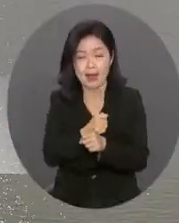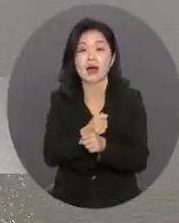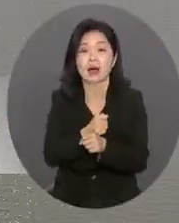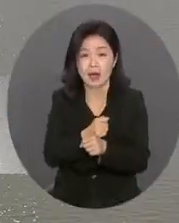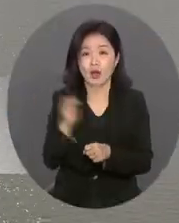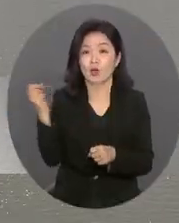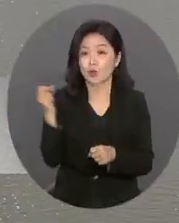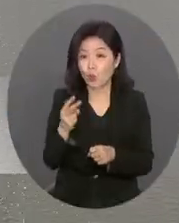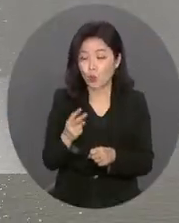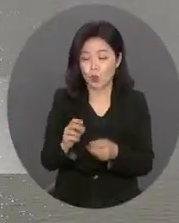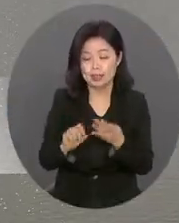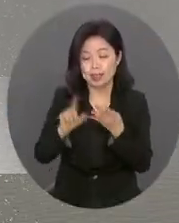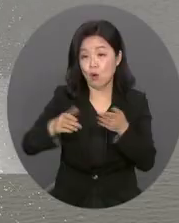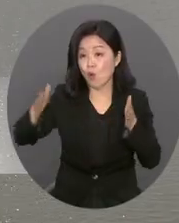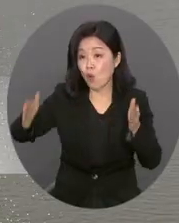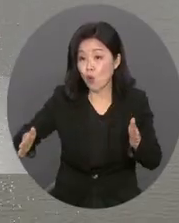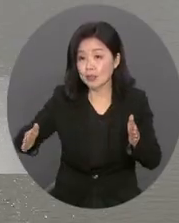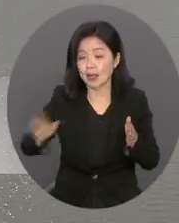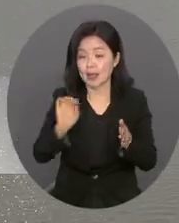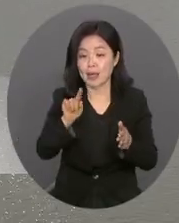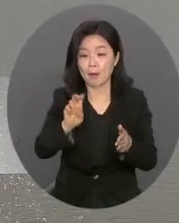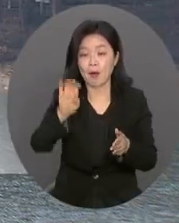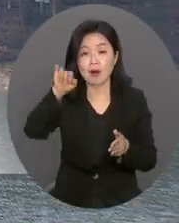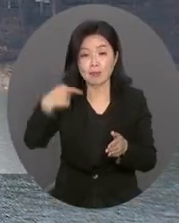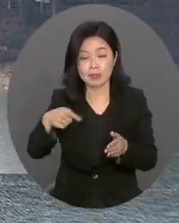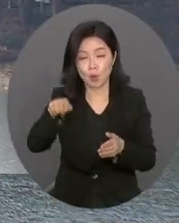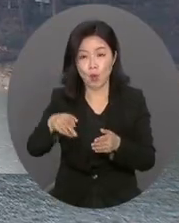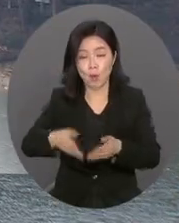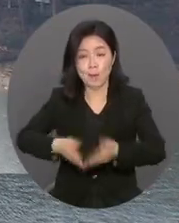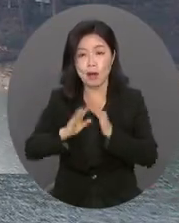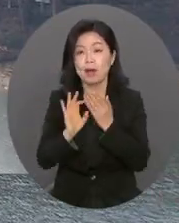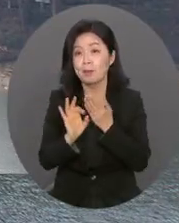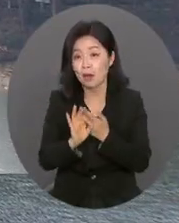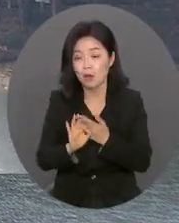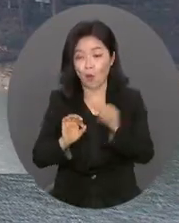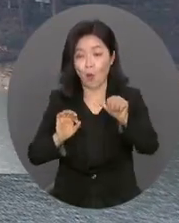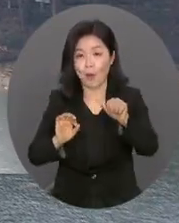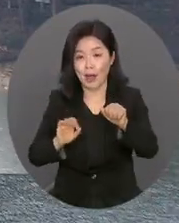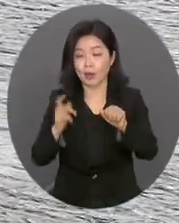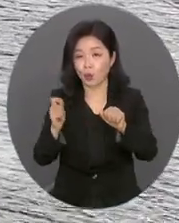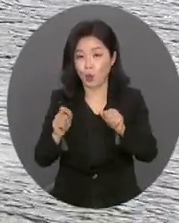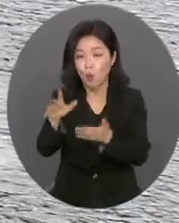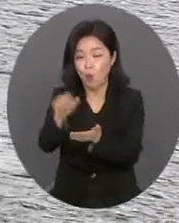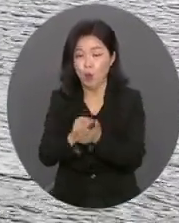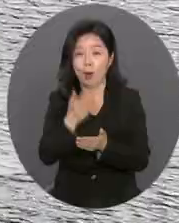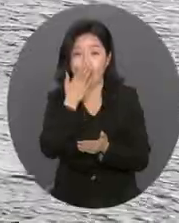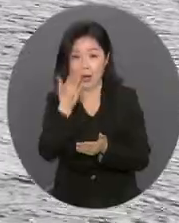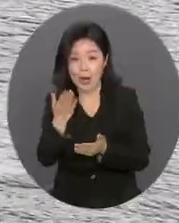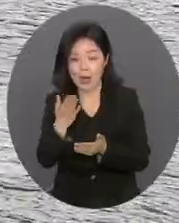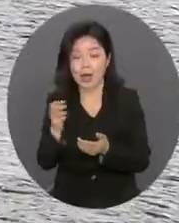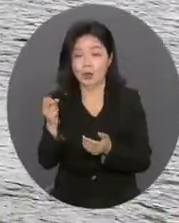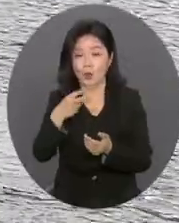있습니다. 오는 4월까지 펌프 시설인 가압장을 설치한다면 하루 최대 5만 톤까지 확보할 수 있는데 동복댐 상류 관정